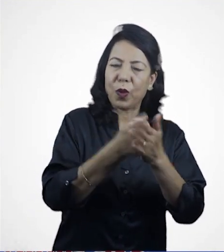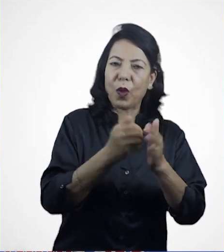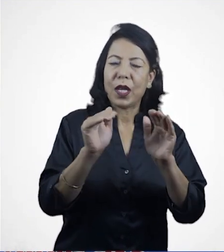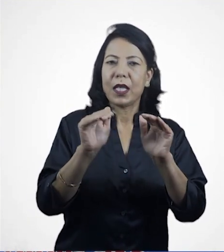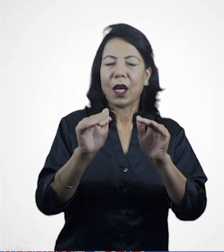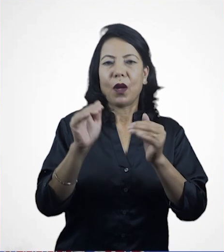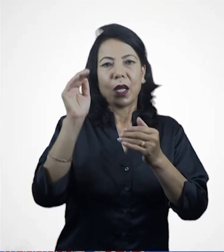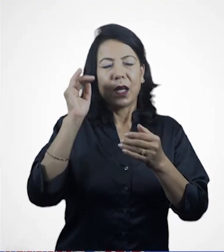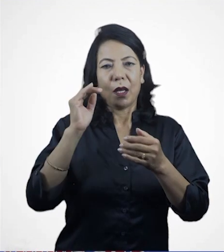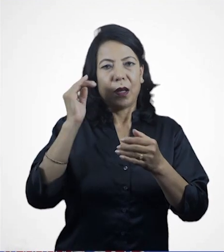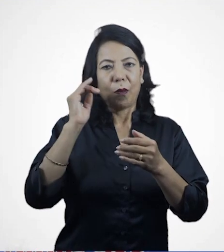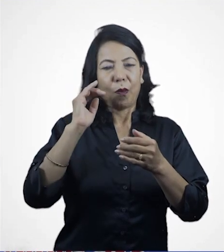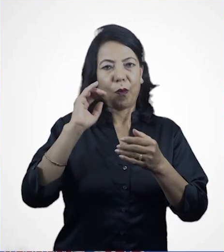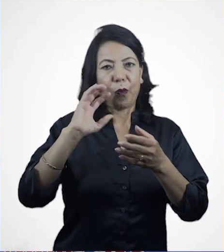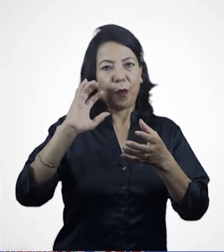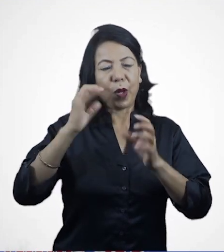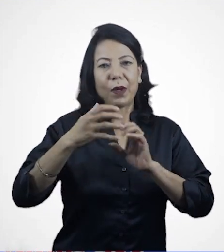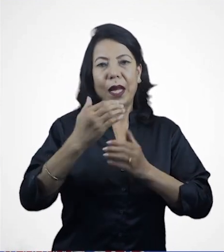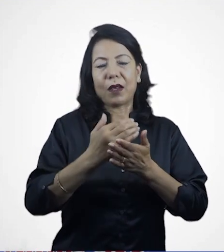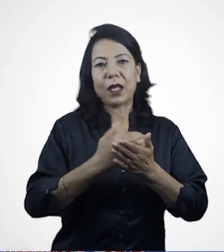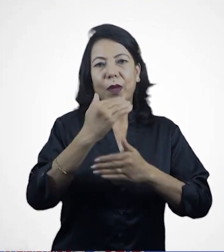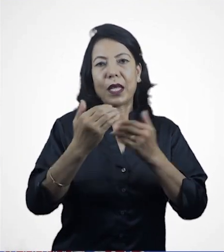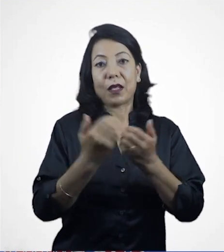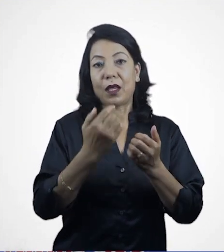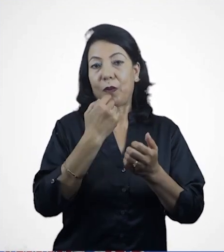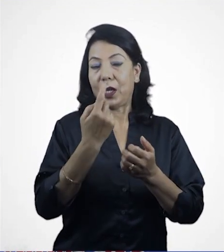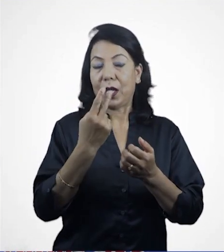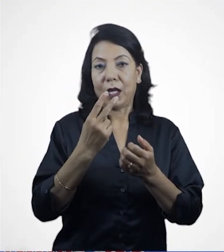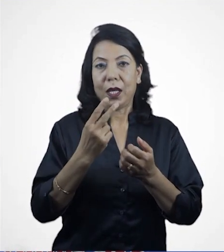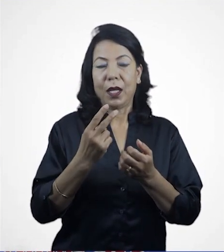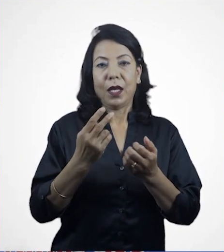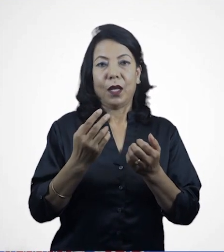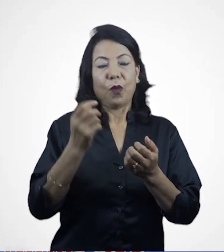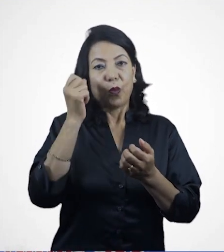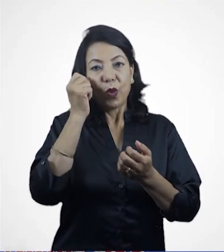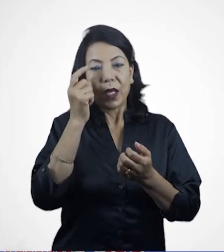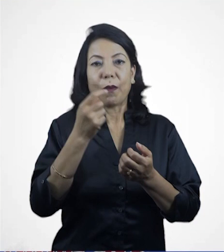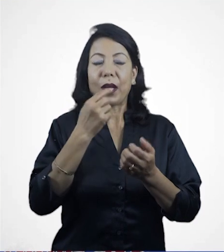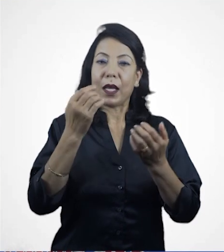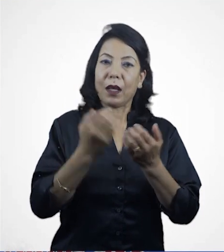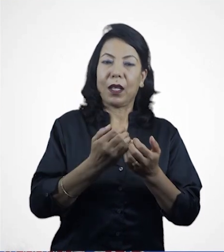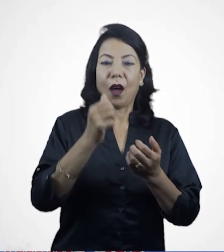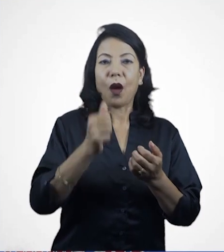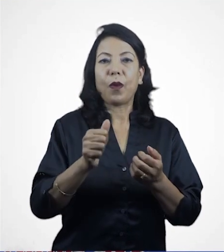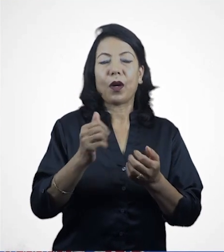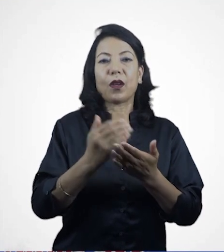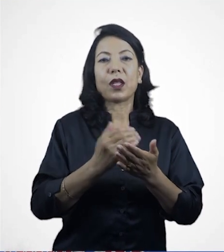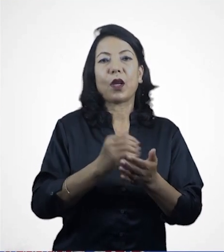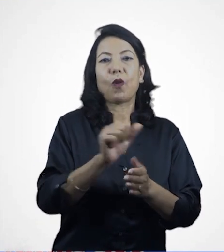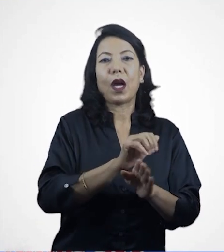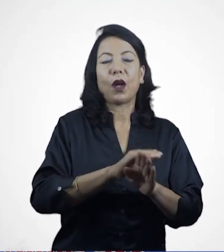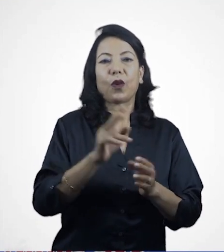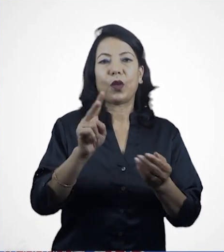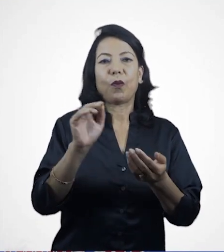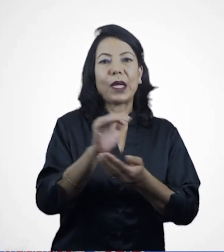सिखाय प्रभीदेला कासरी बिकाश गरनी भानीमाई याको बनाया अर्णिसरा बुजें बंदाही गर्दा अब को सरी वार को टी